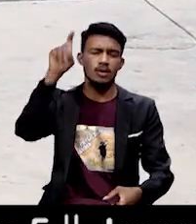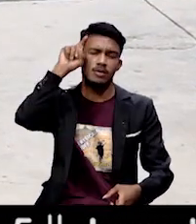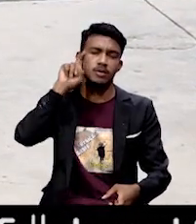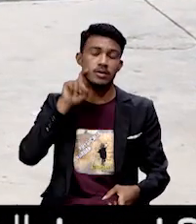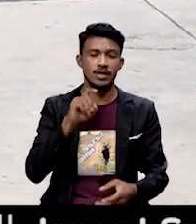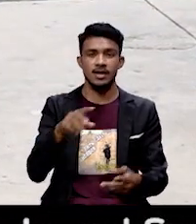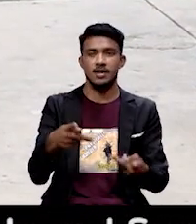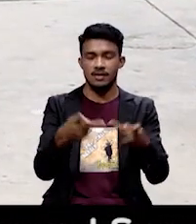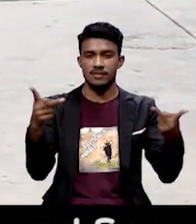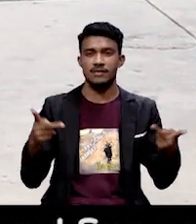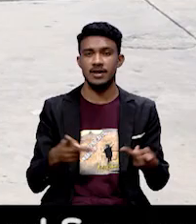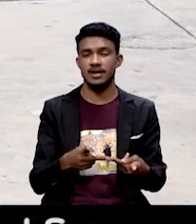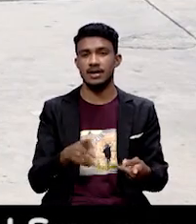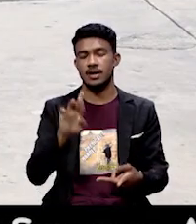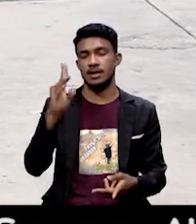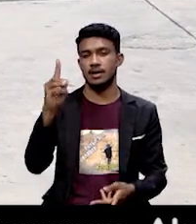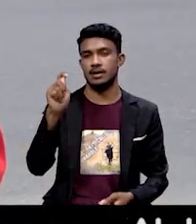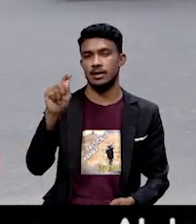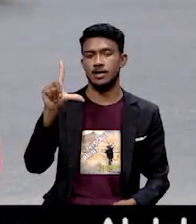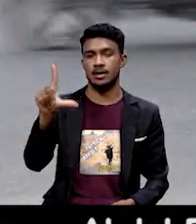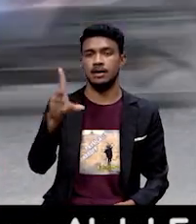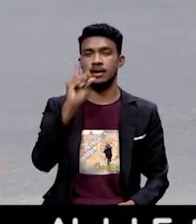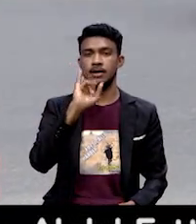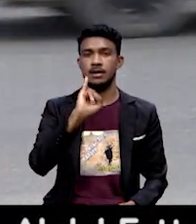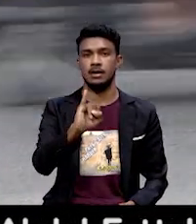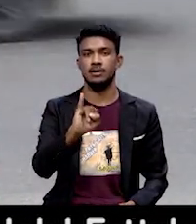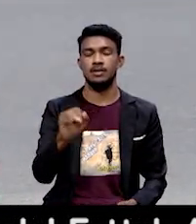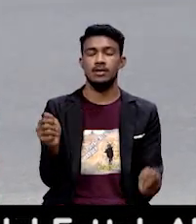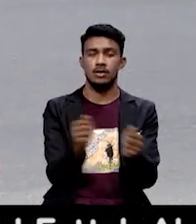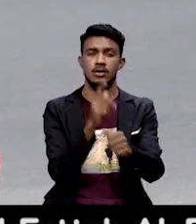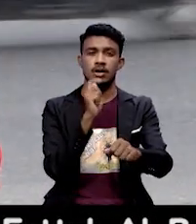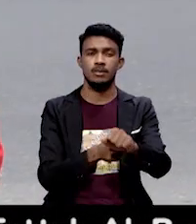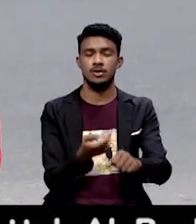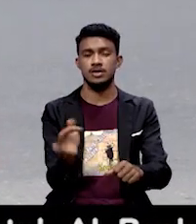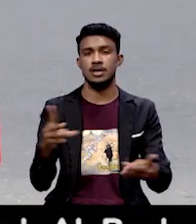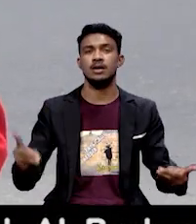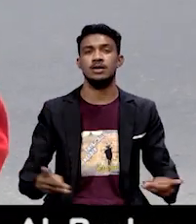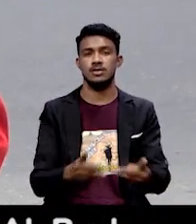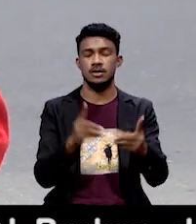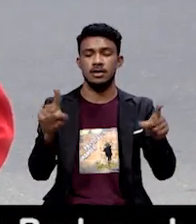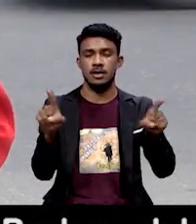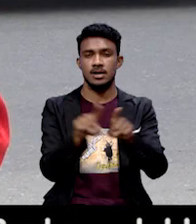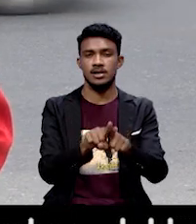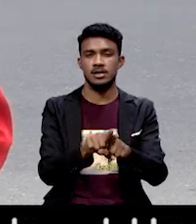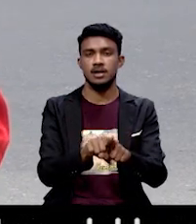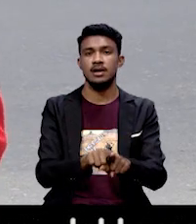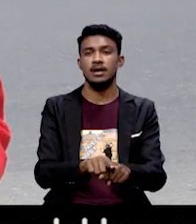kapital nasang RTLI dili. Hosi tusang nebe sirah soru nudar hahusuk